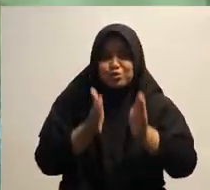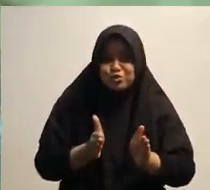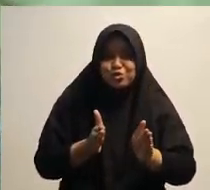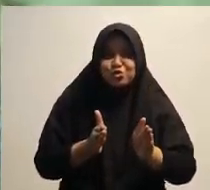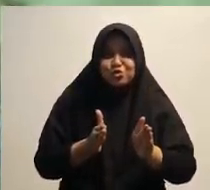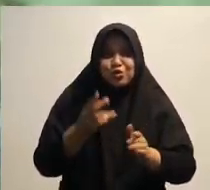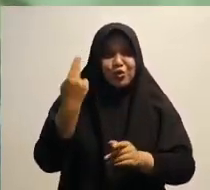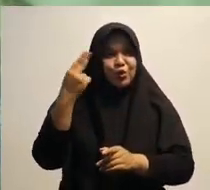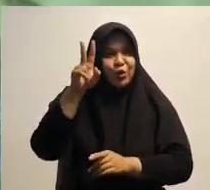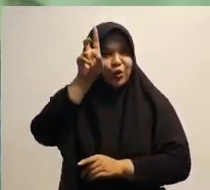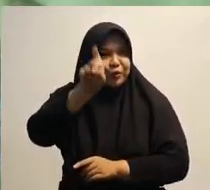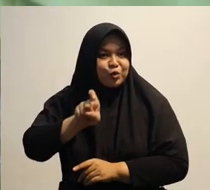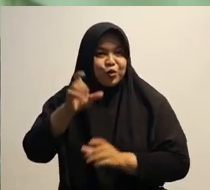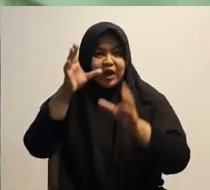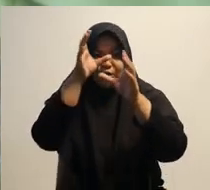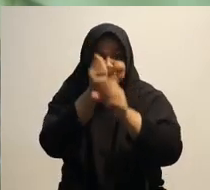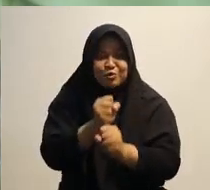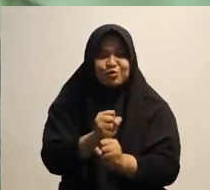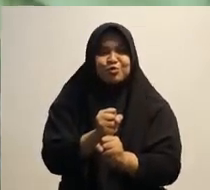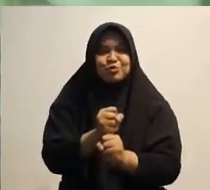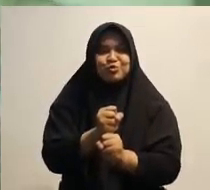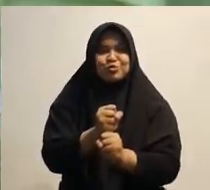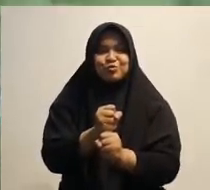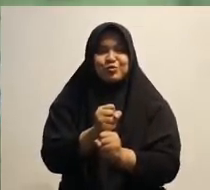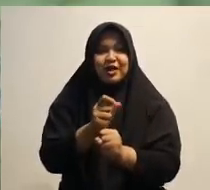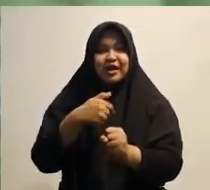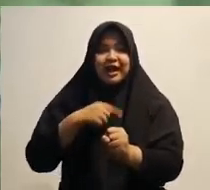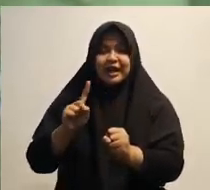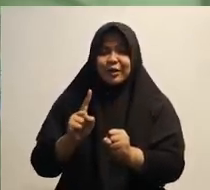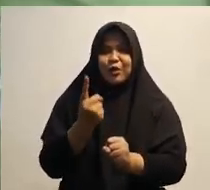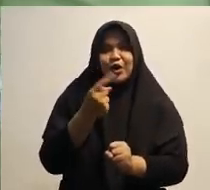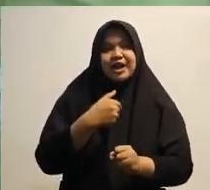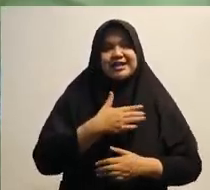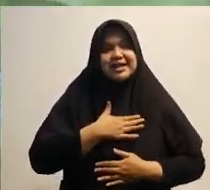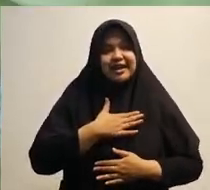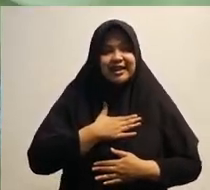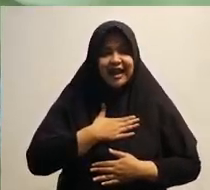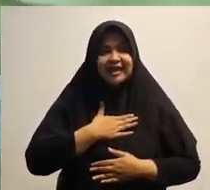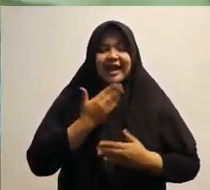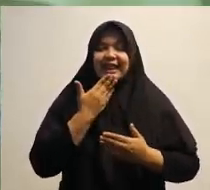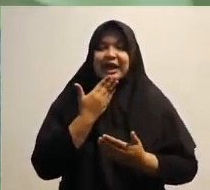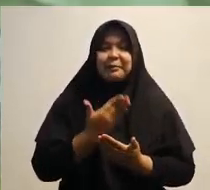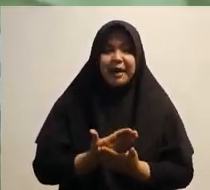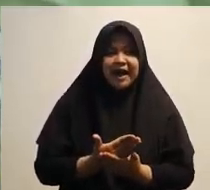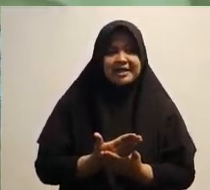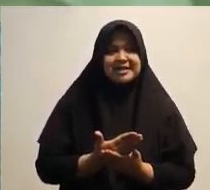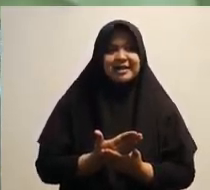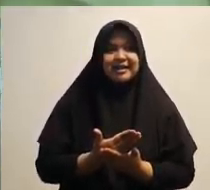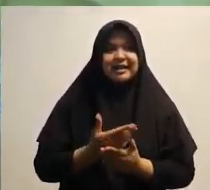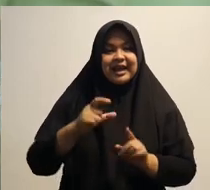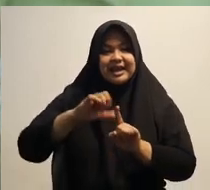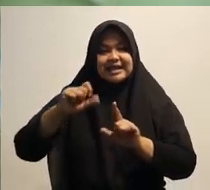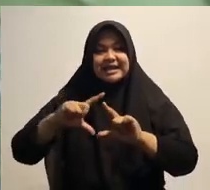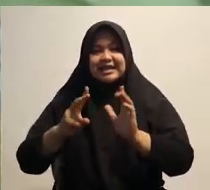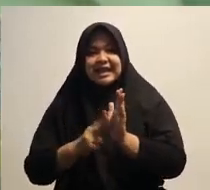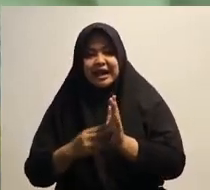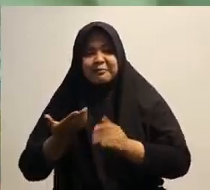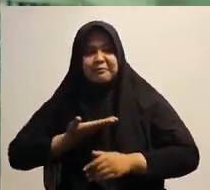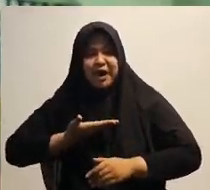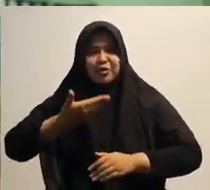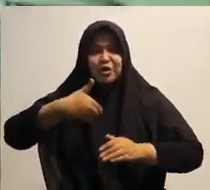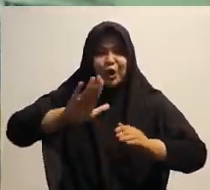ada jaminan khusus untuk yang berkebutuhan khusus. Jadi ini pokoknya saya juga berterima